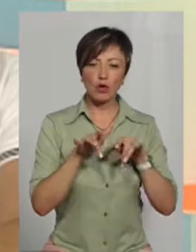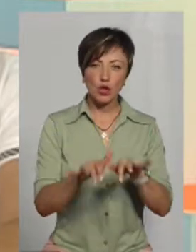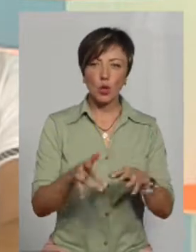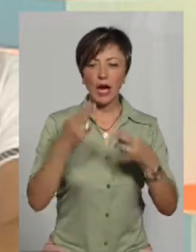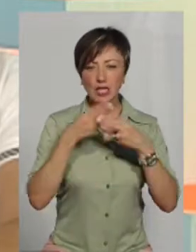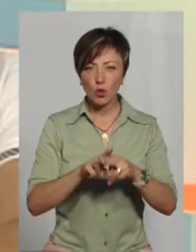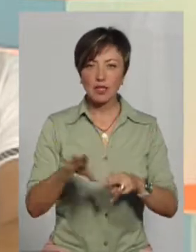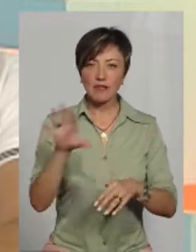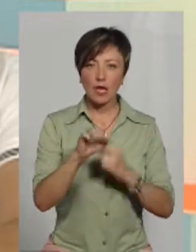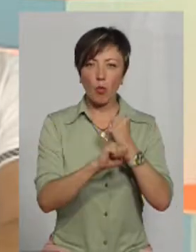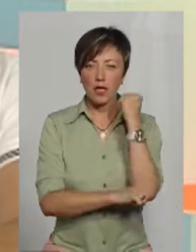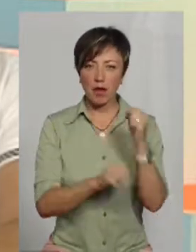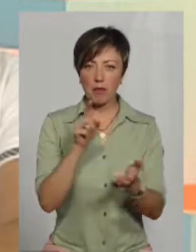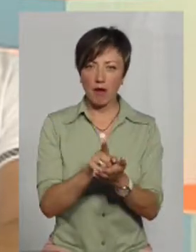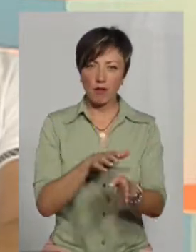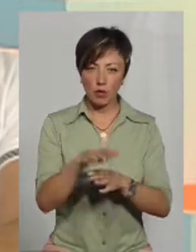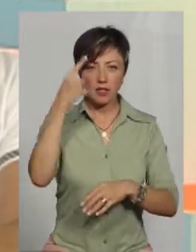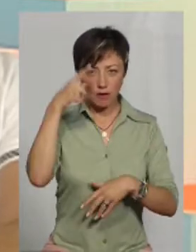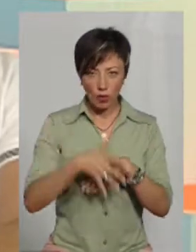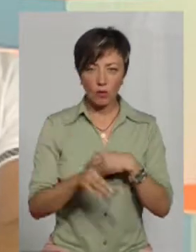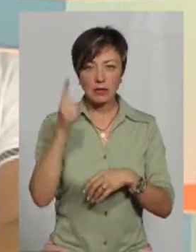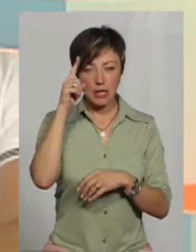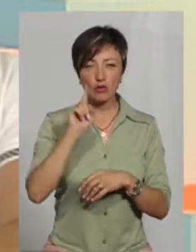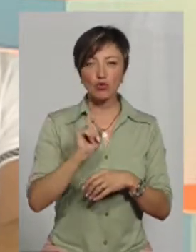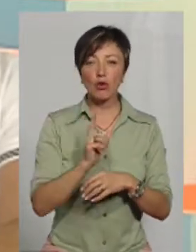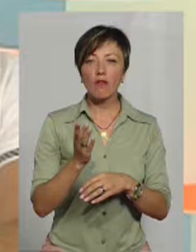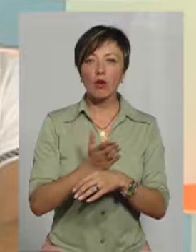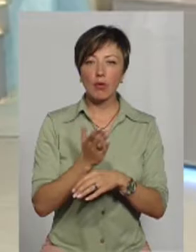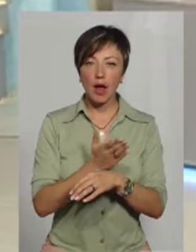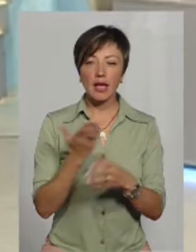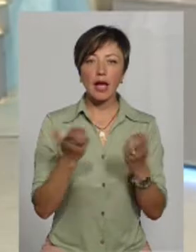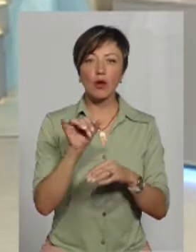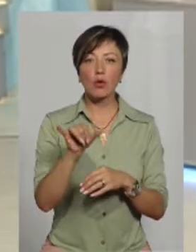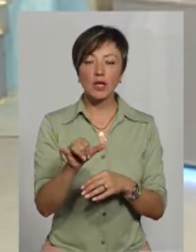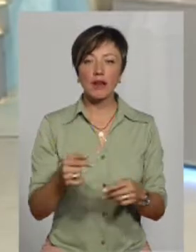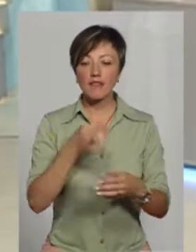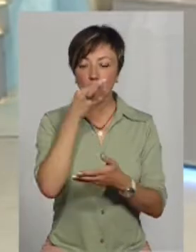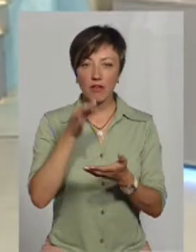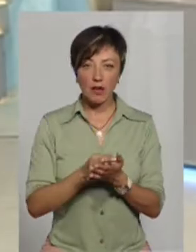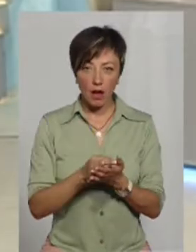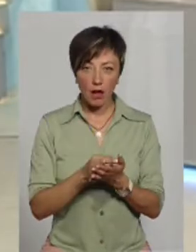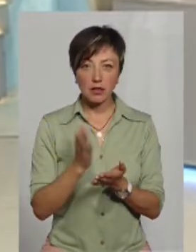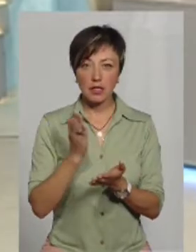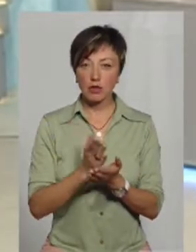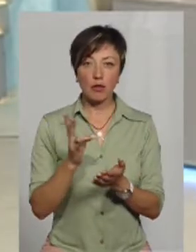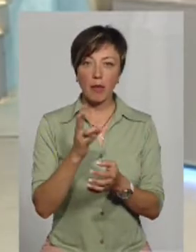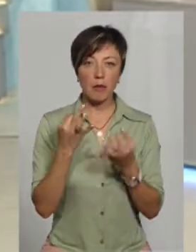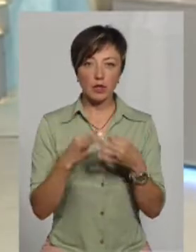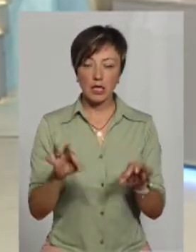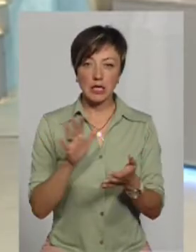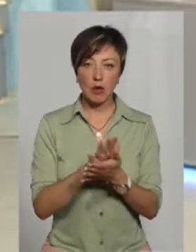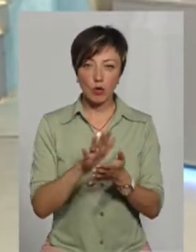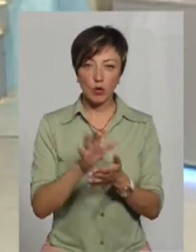мають виконувати робітники, які свідомо знають, що вони роблять, яку продукцію, який в них рівень відповідальності, щоб не допустити